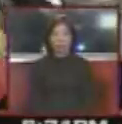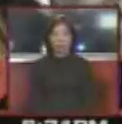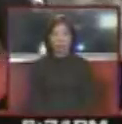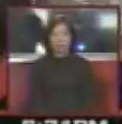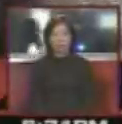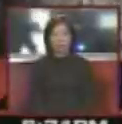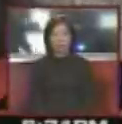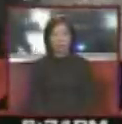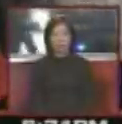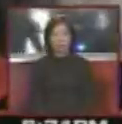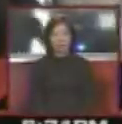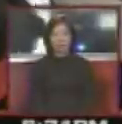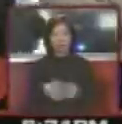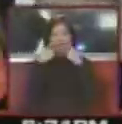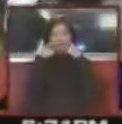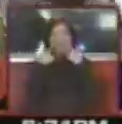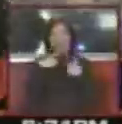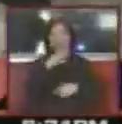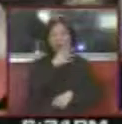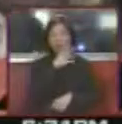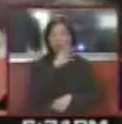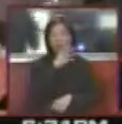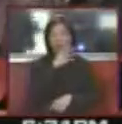Di na niya.